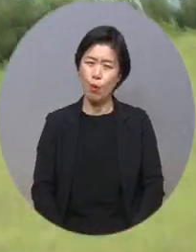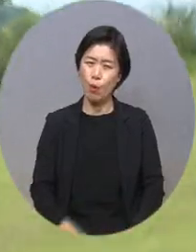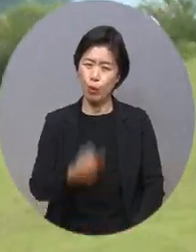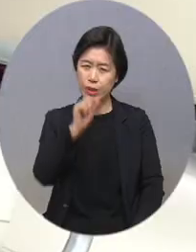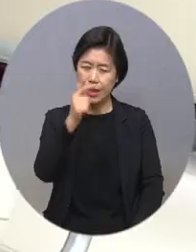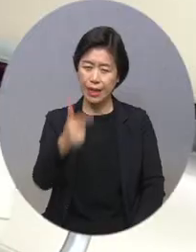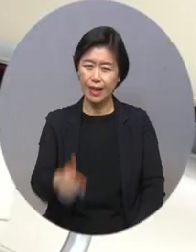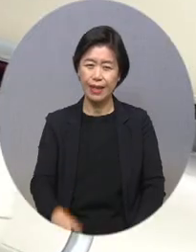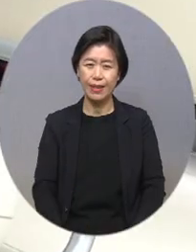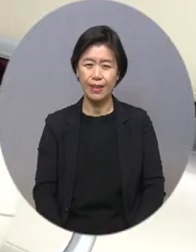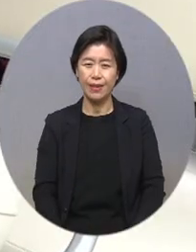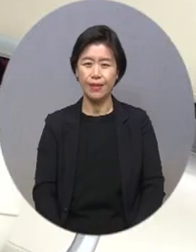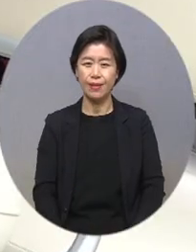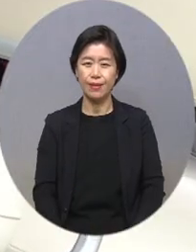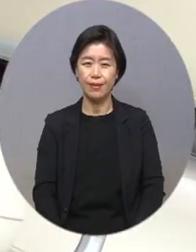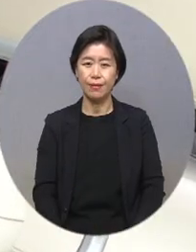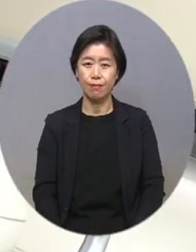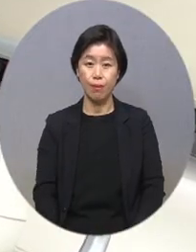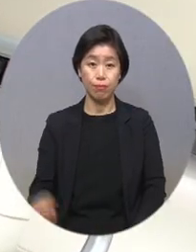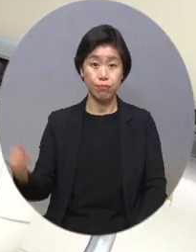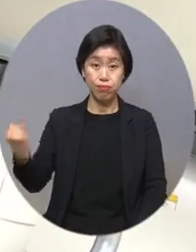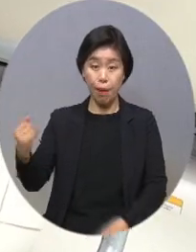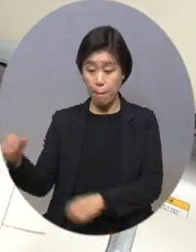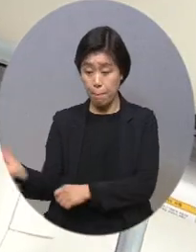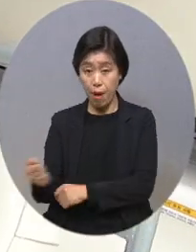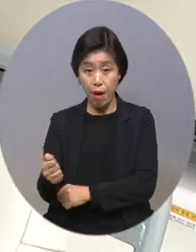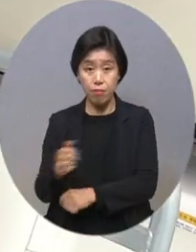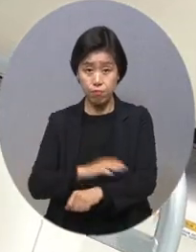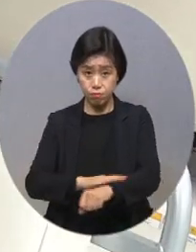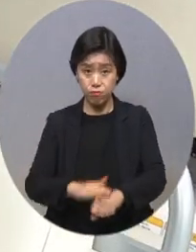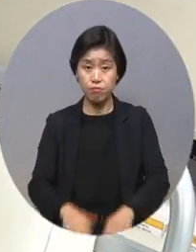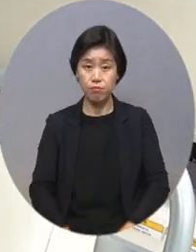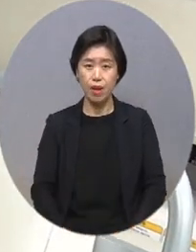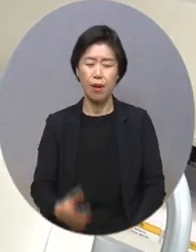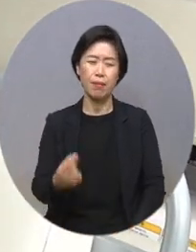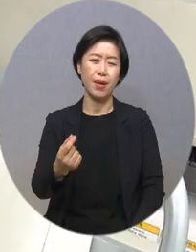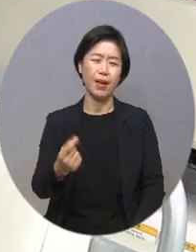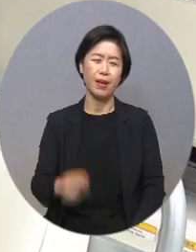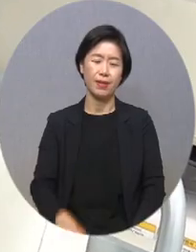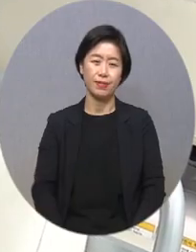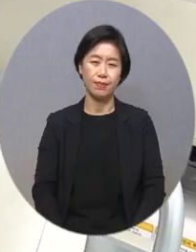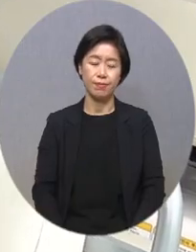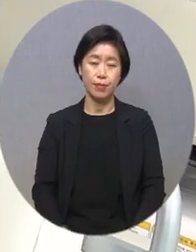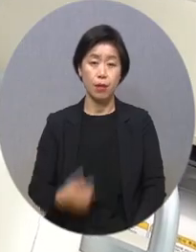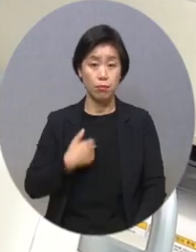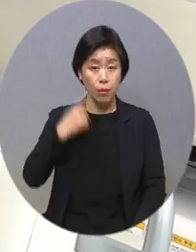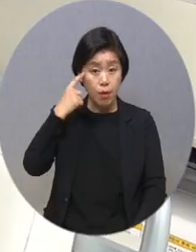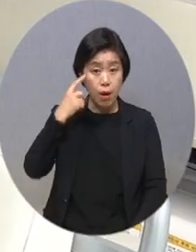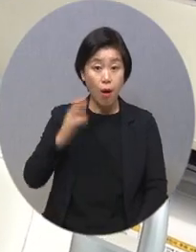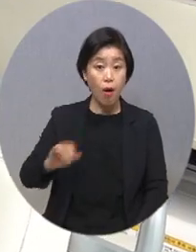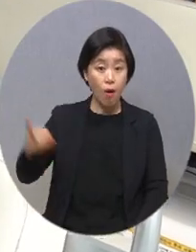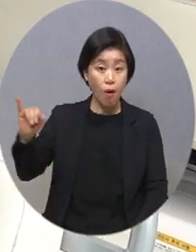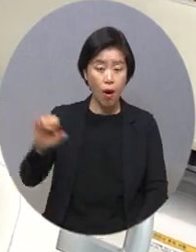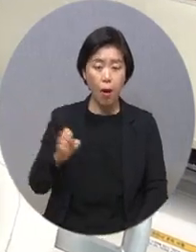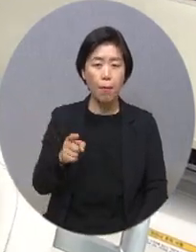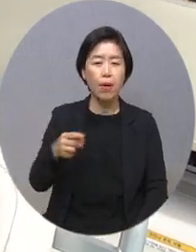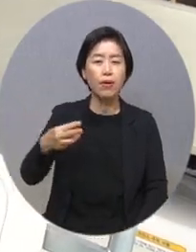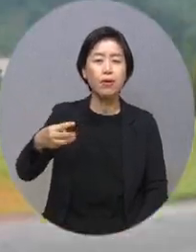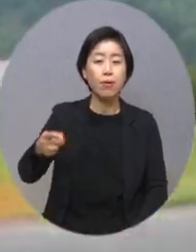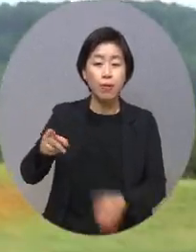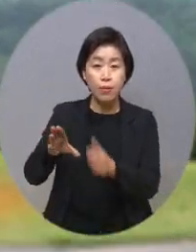먹었더니. 아, 영훈아 퍼터 엄청 잘해. 그러니까. 나는 언니가 티샷 스윙보다 퍼터할 때 스윙 폼이 더 예쁜 것